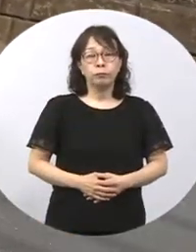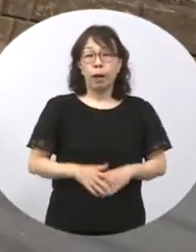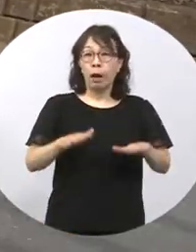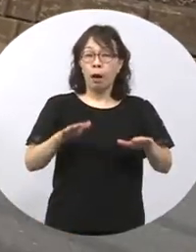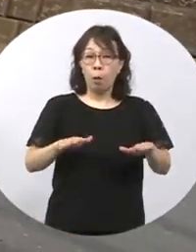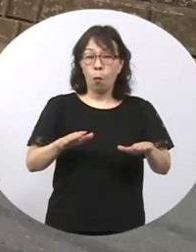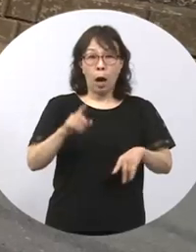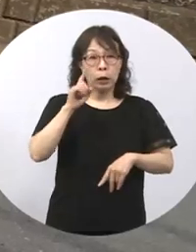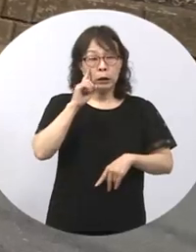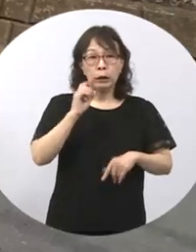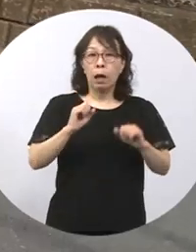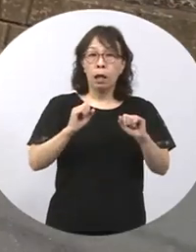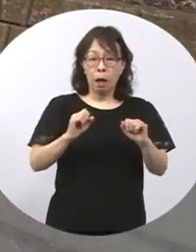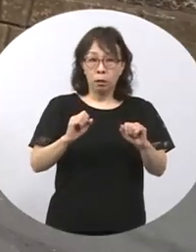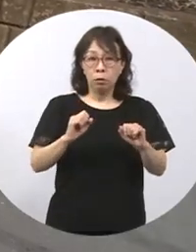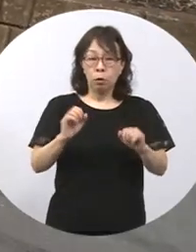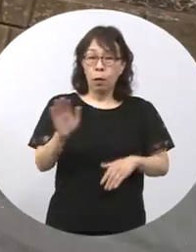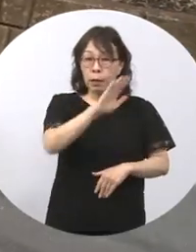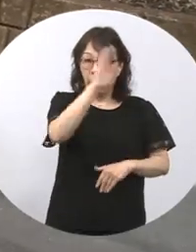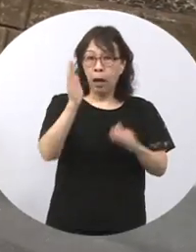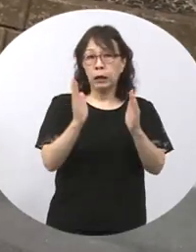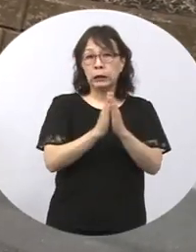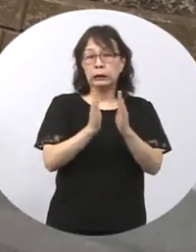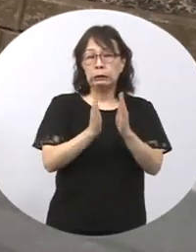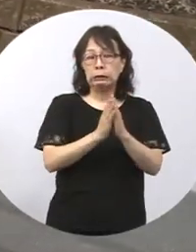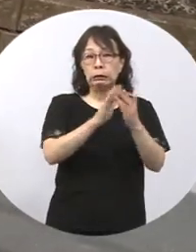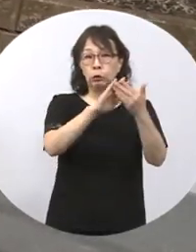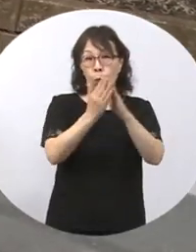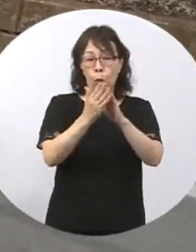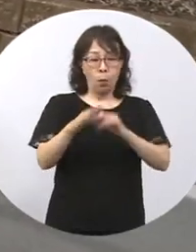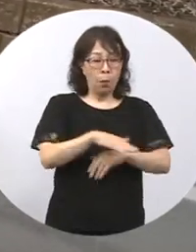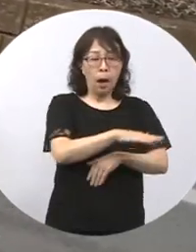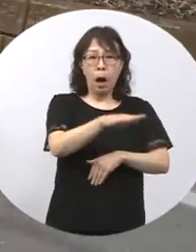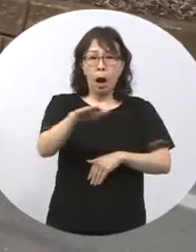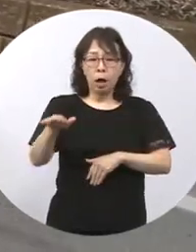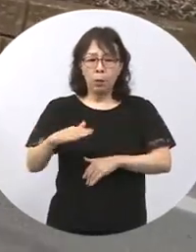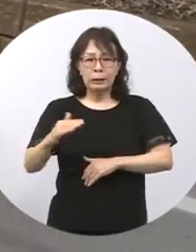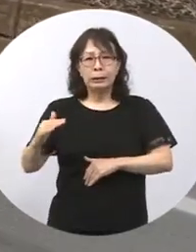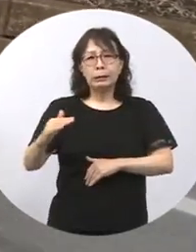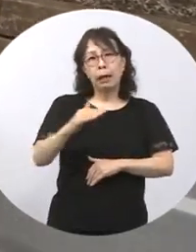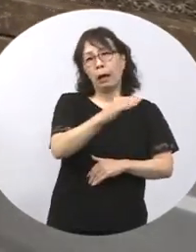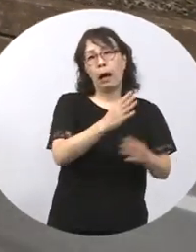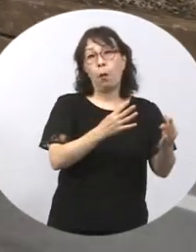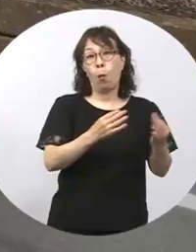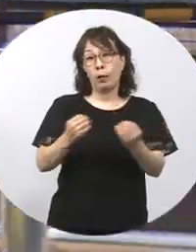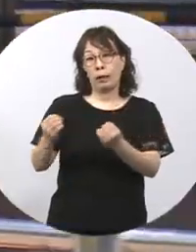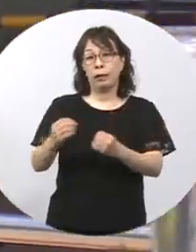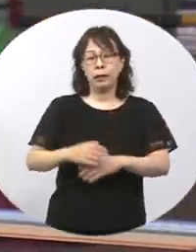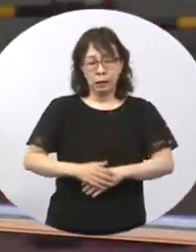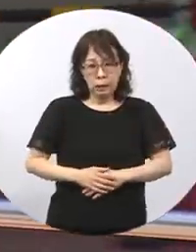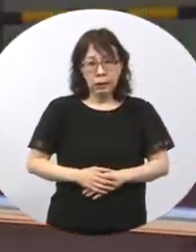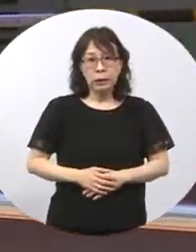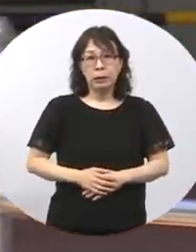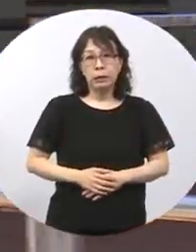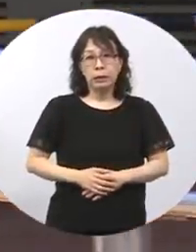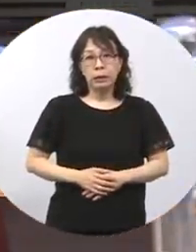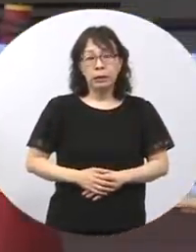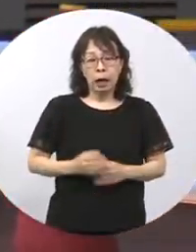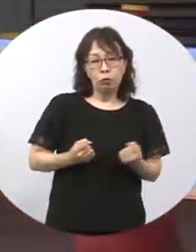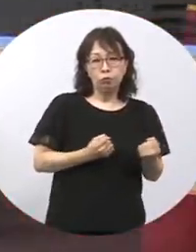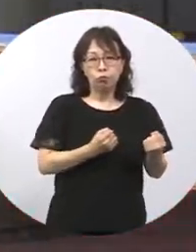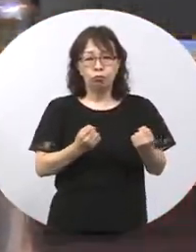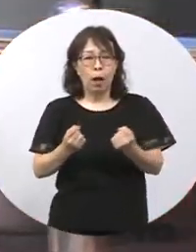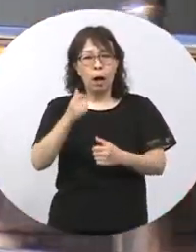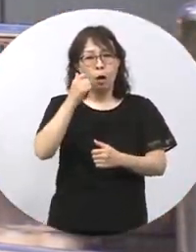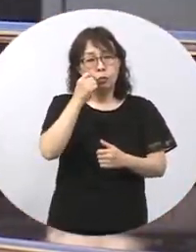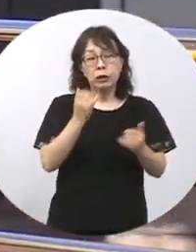今回実証実験を行っている天神町周辺はとても坂が多い地域です。交通弱